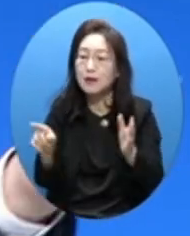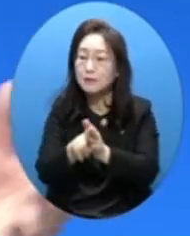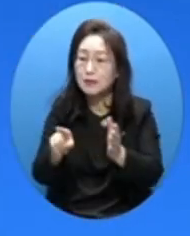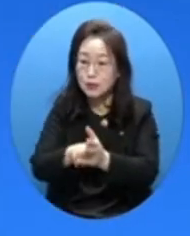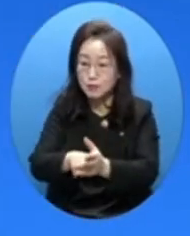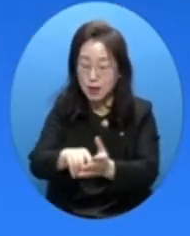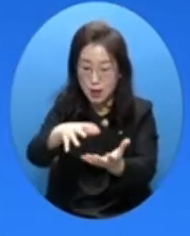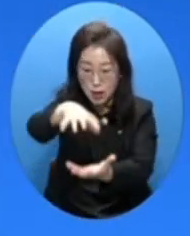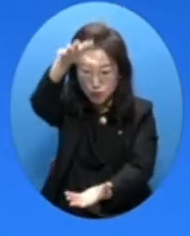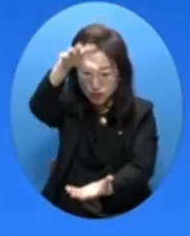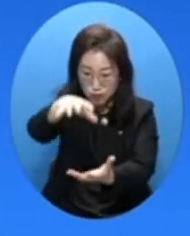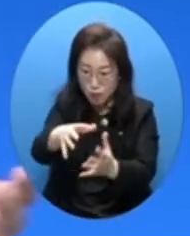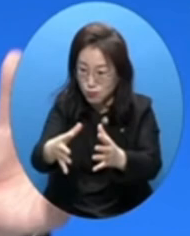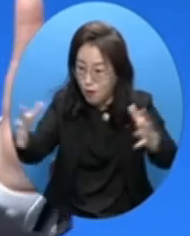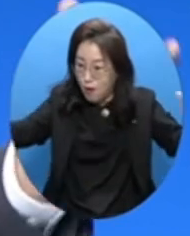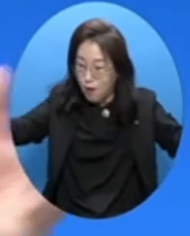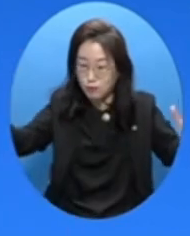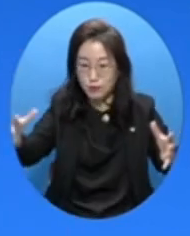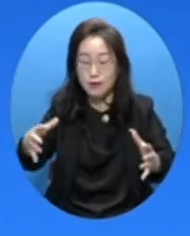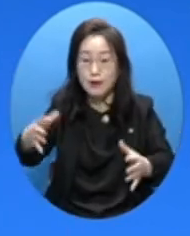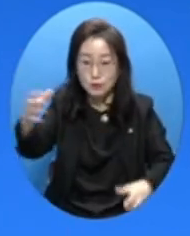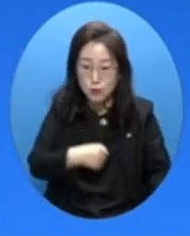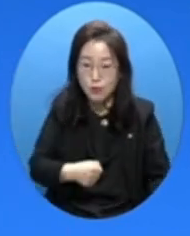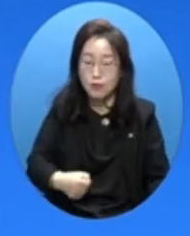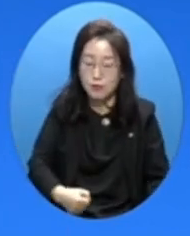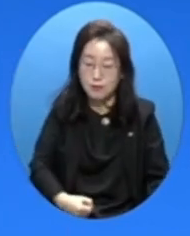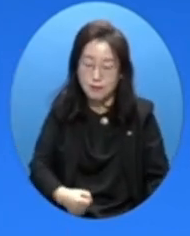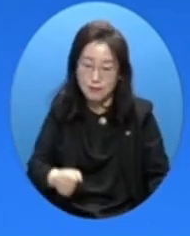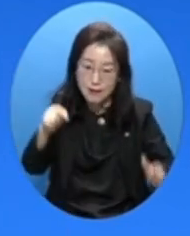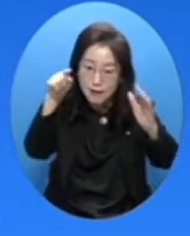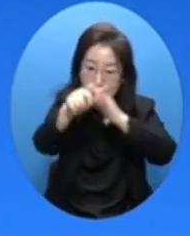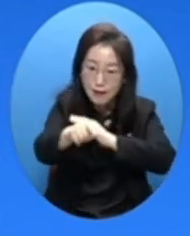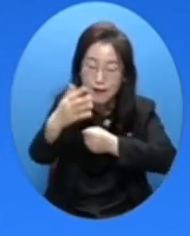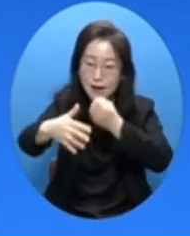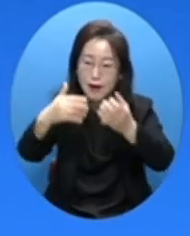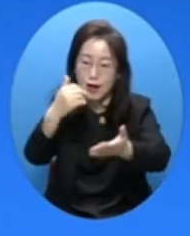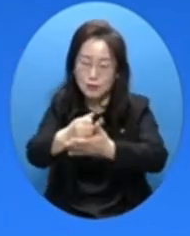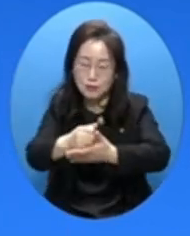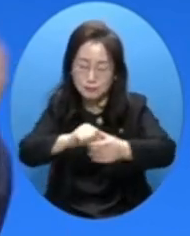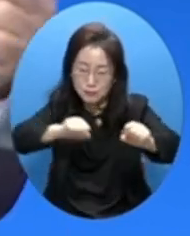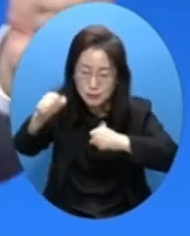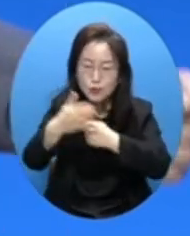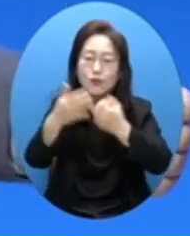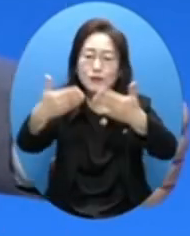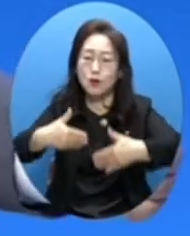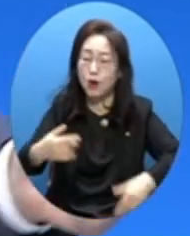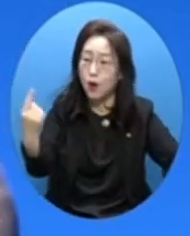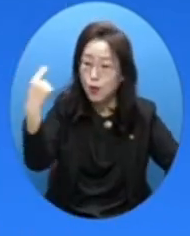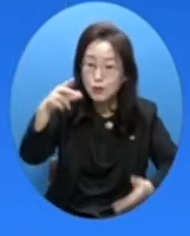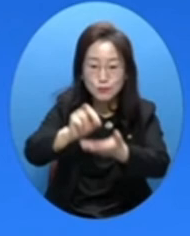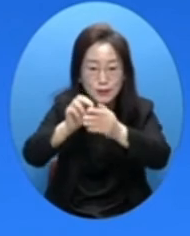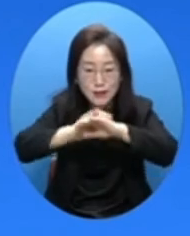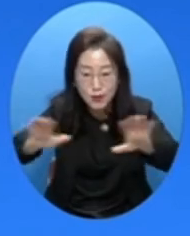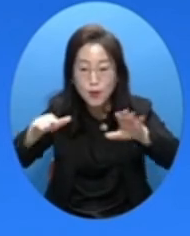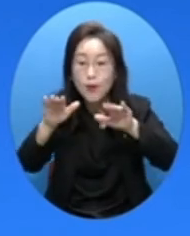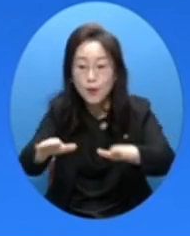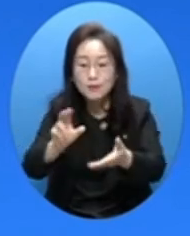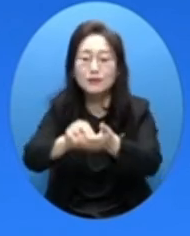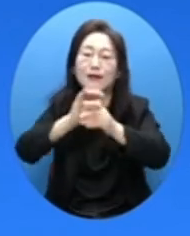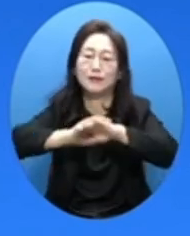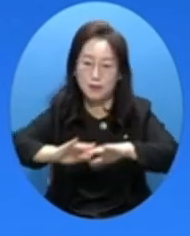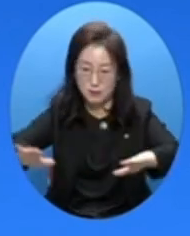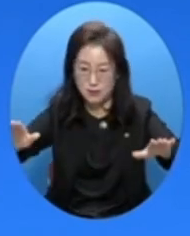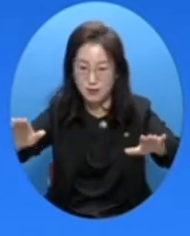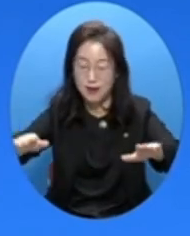분량을 넓게 크게 가지고 주님께 나아갈 때 하나님께서 역사하십니다. 어제의 문제도 해결해 주시고 오늘의 문제도 해결해